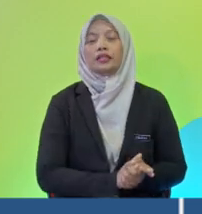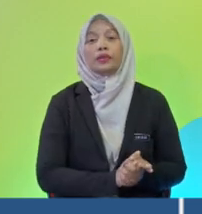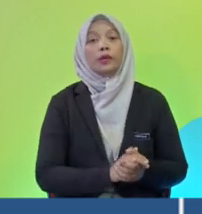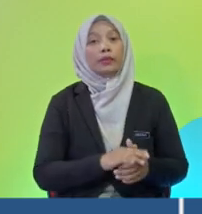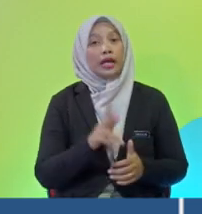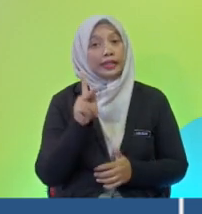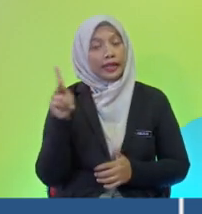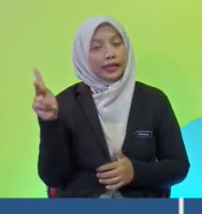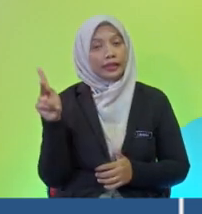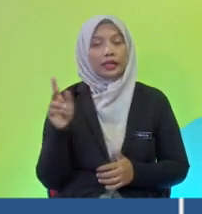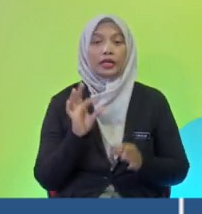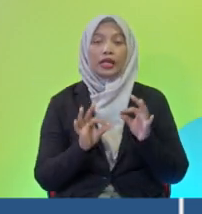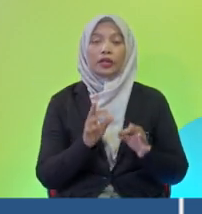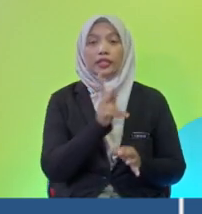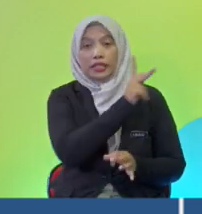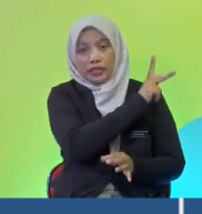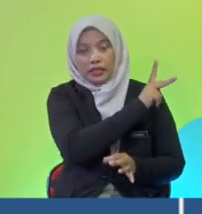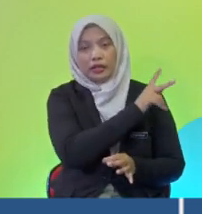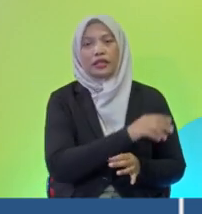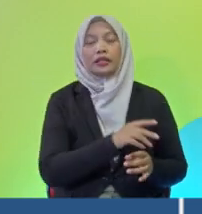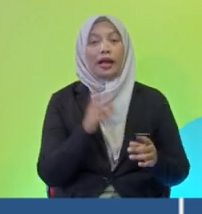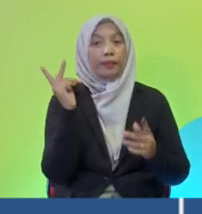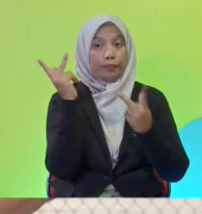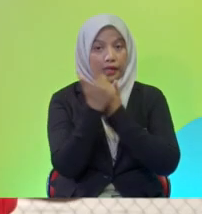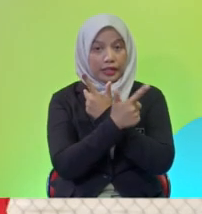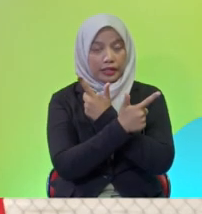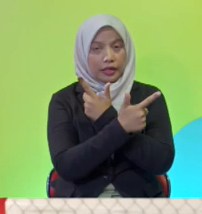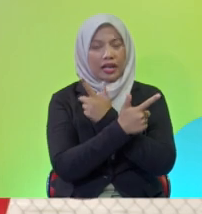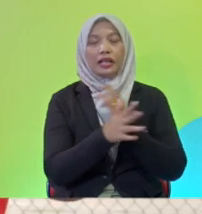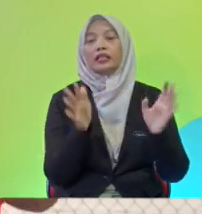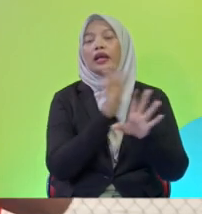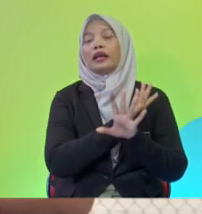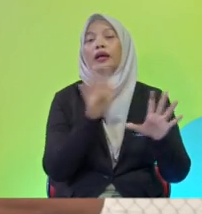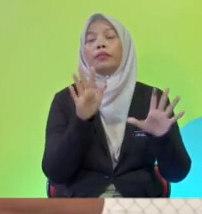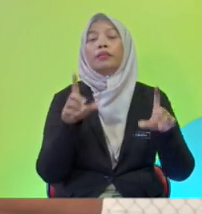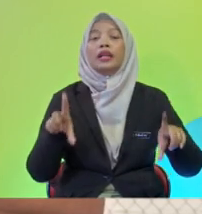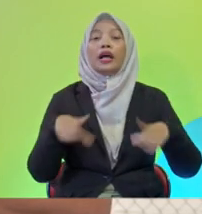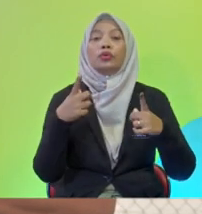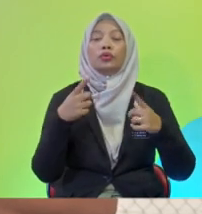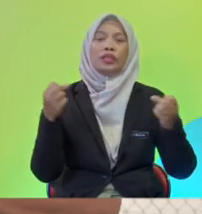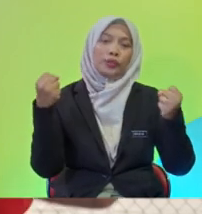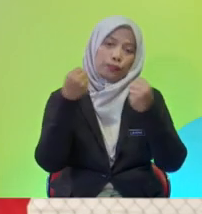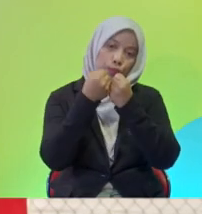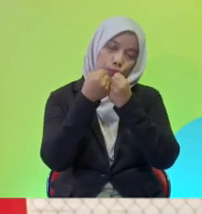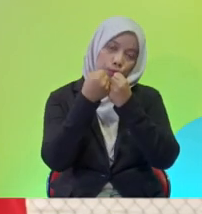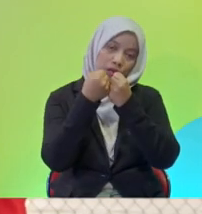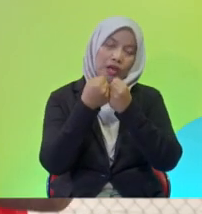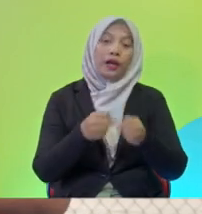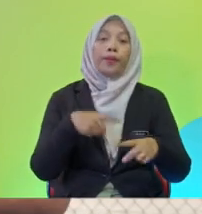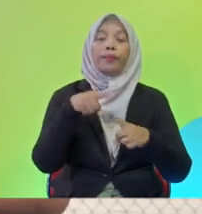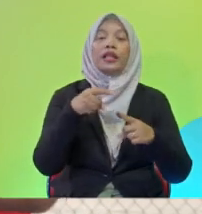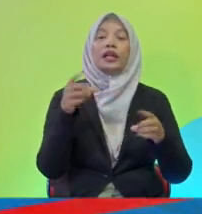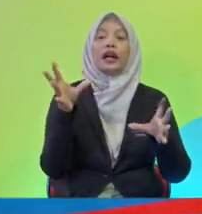kanan. So kalau Aiman di sebelah kiri, ambil sebelah kanan Aiman. Jadi tidak akan berlaku pertembungan. Okey, jadi bila dah ambil